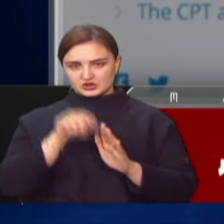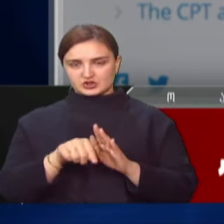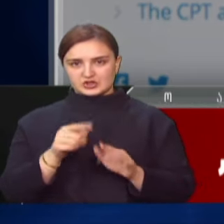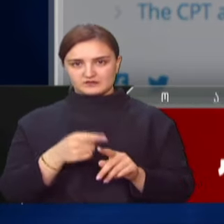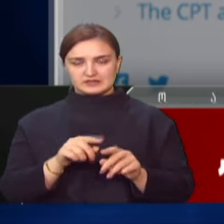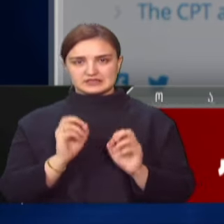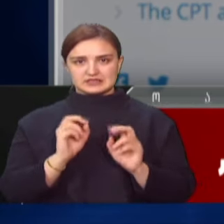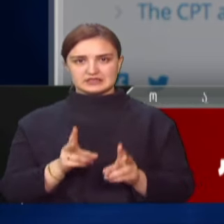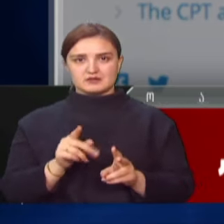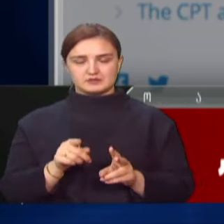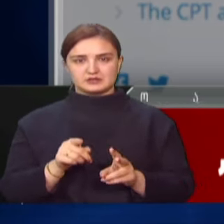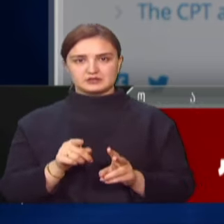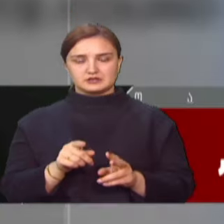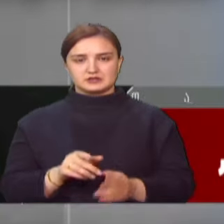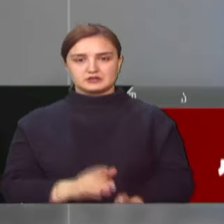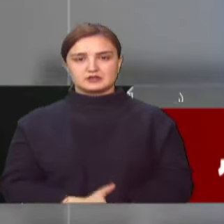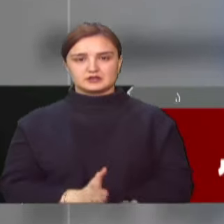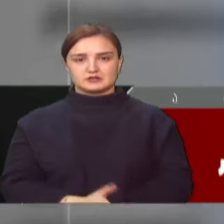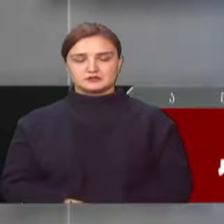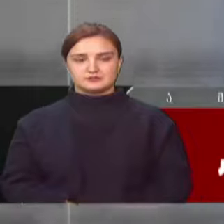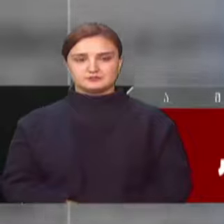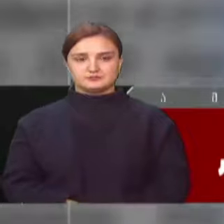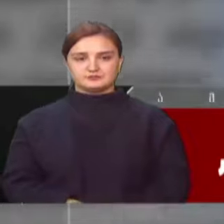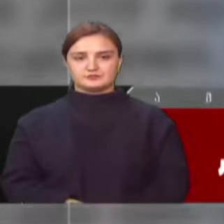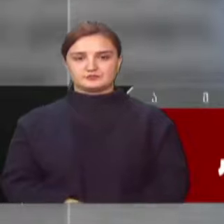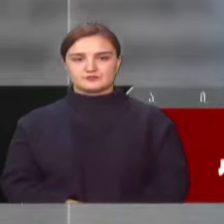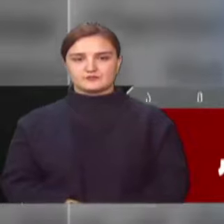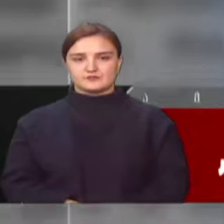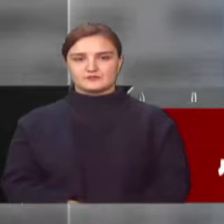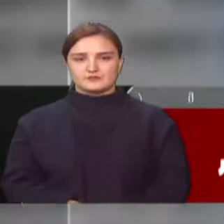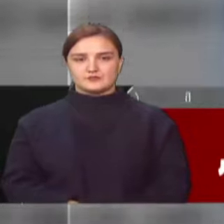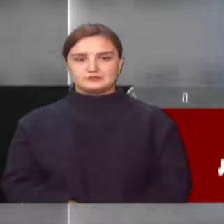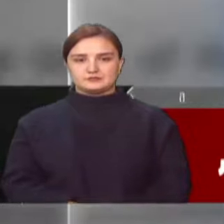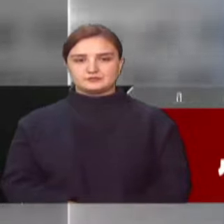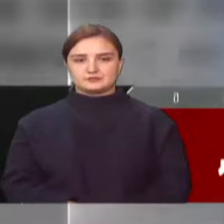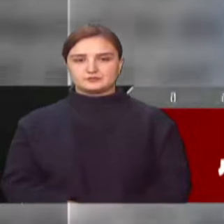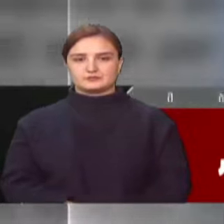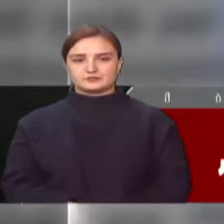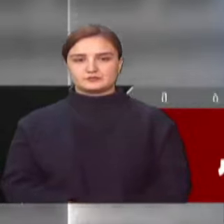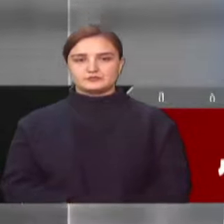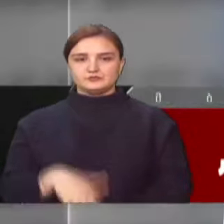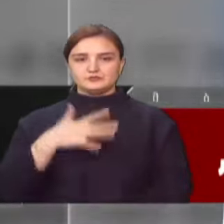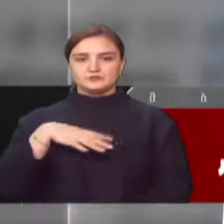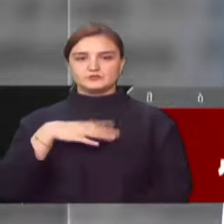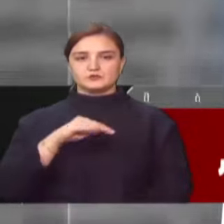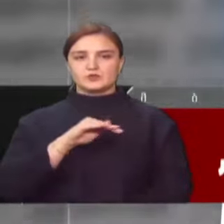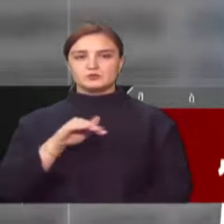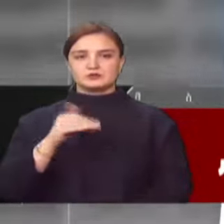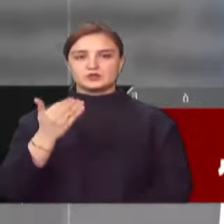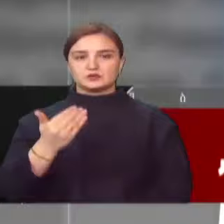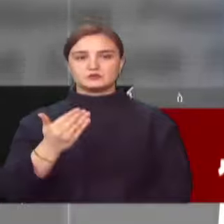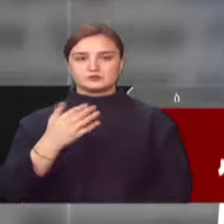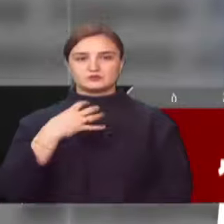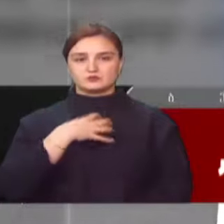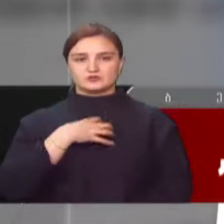პოტენციური საფრთხის არაპროპორციული აღმოჩნდა. Წამების პრევენციის ევროპული კომიტეტის დასკვნა ქართული ოფიციალური სტრუქტურებისთვის გასათვალისწინებელი